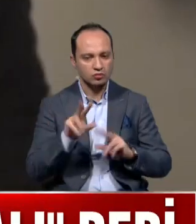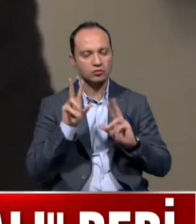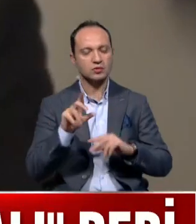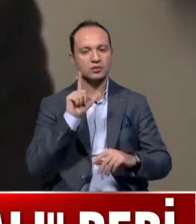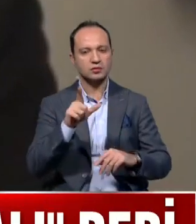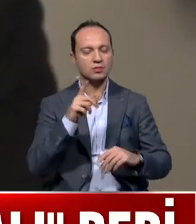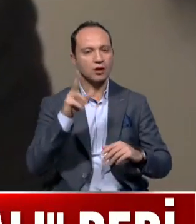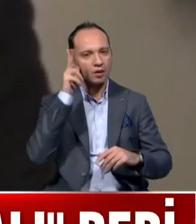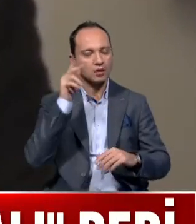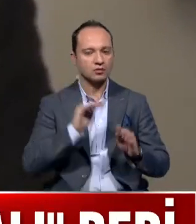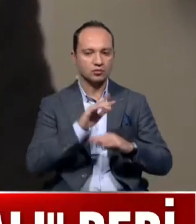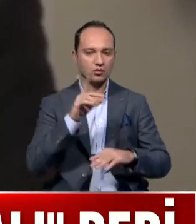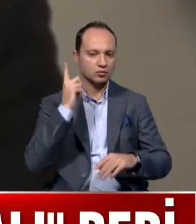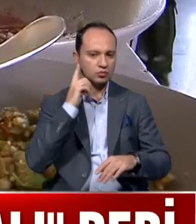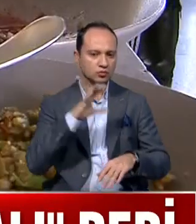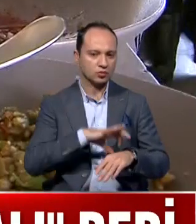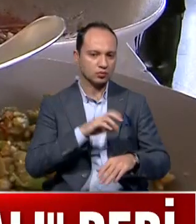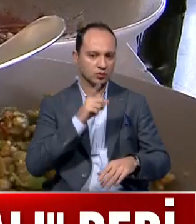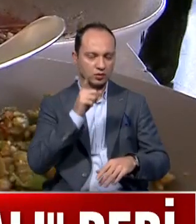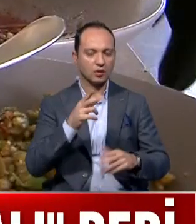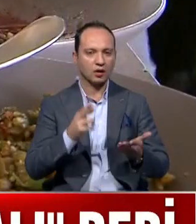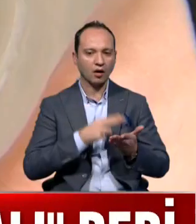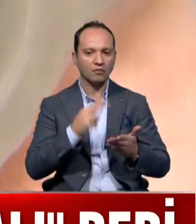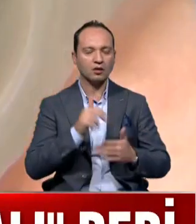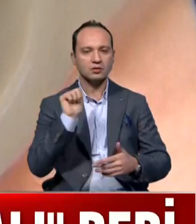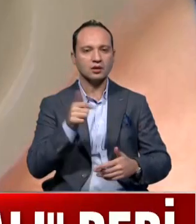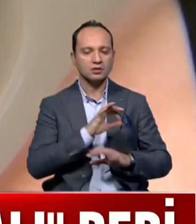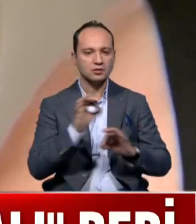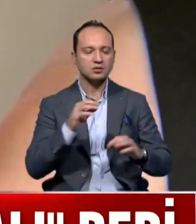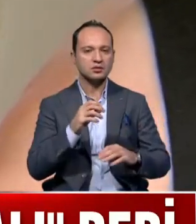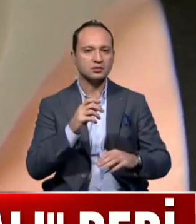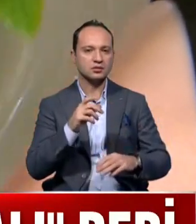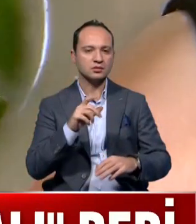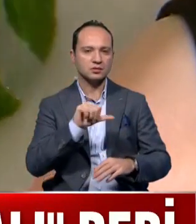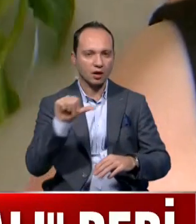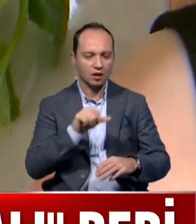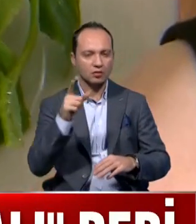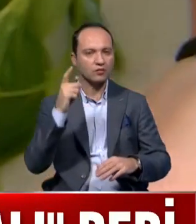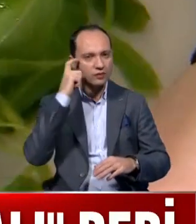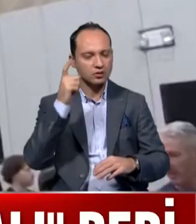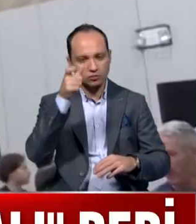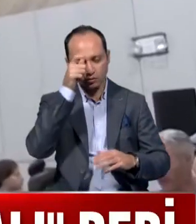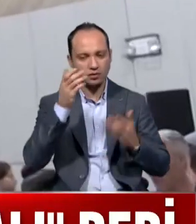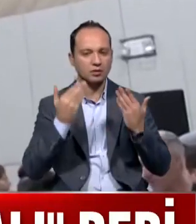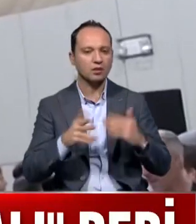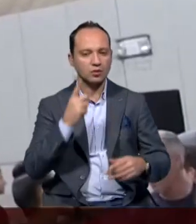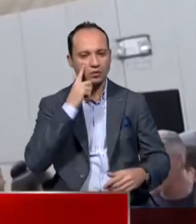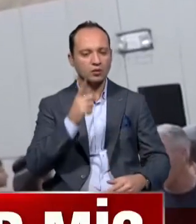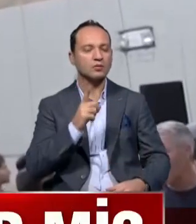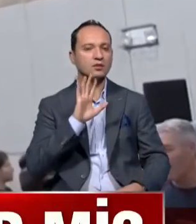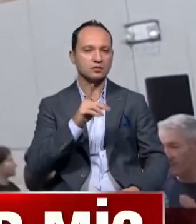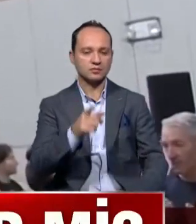uyumalı. Amerika'da yaşayan ünlü doktor Mehmet Öz'e göre kahvaltı gereksiz kalori. Ancak bu görüş Türkiye'de kabul görmedi.